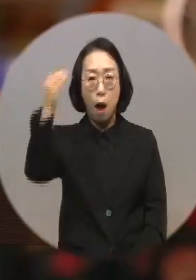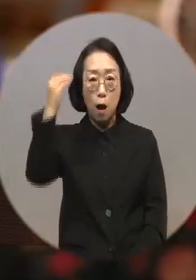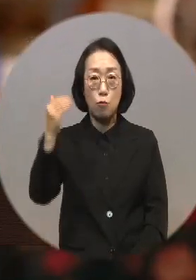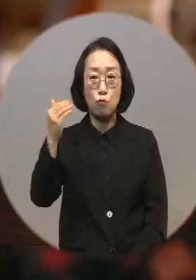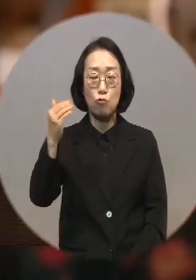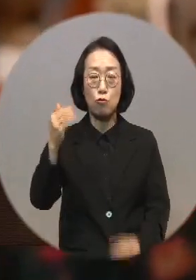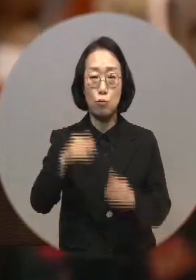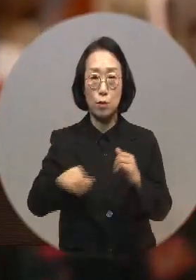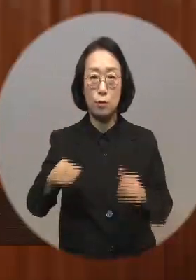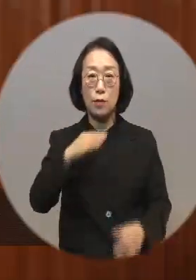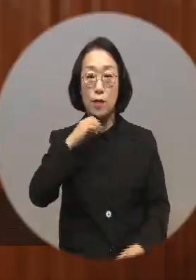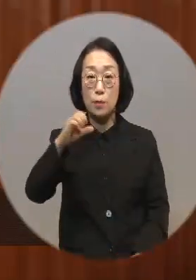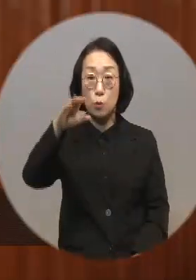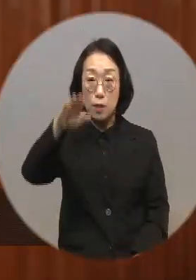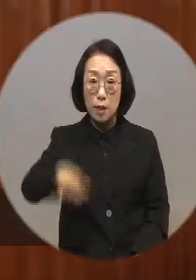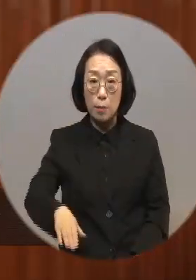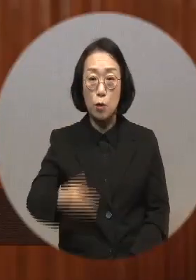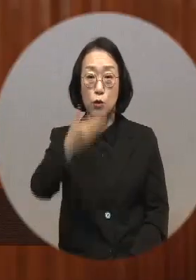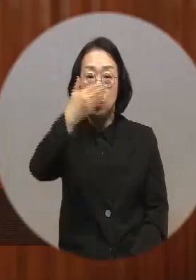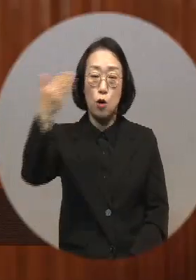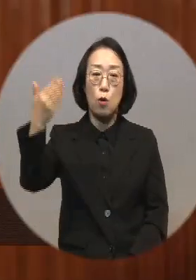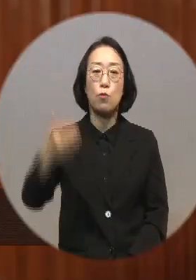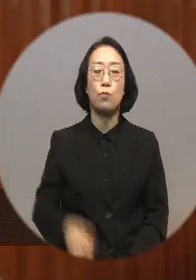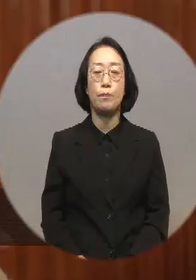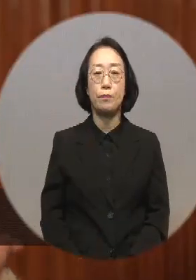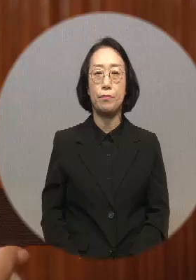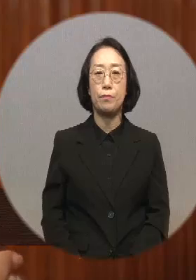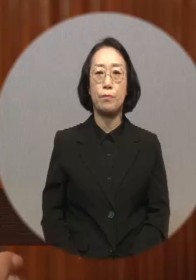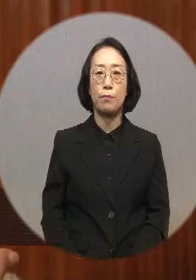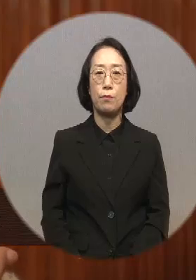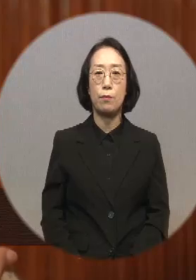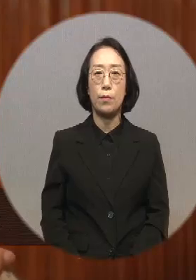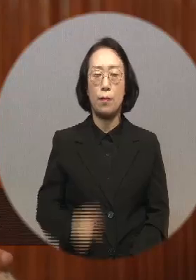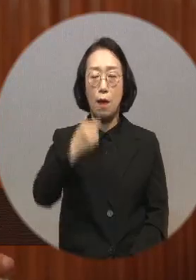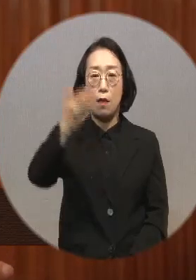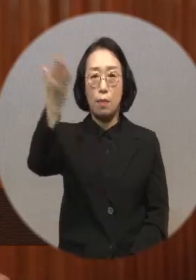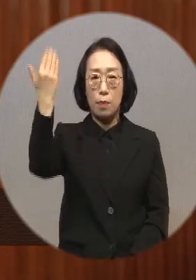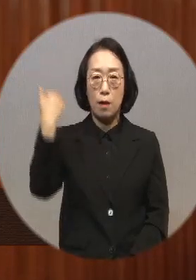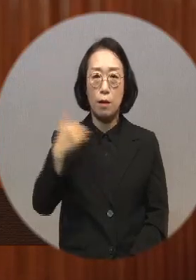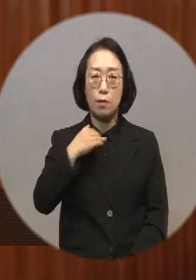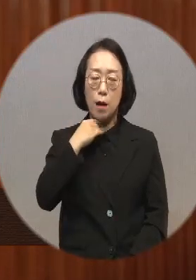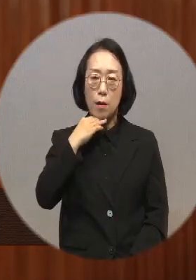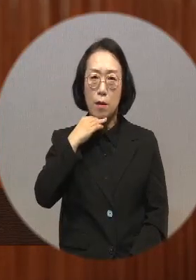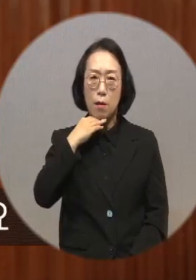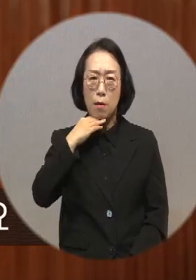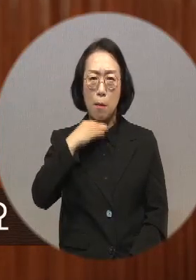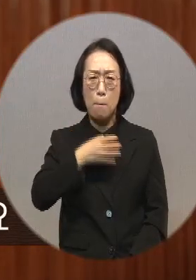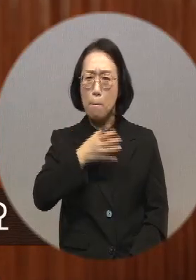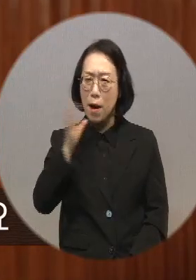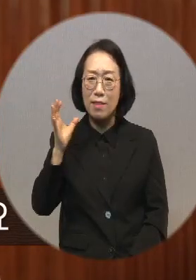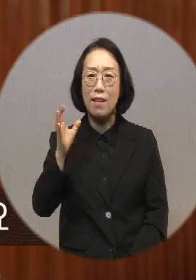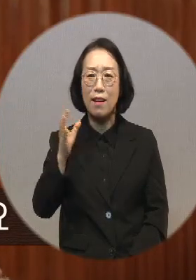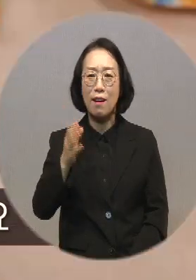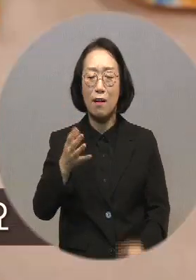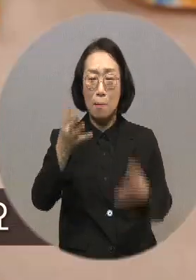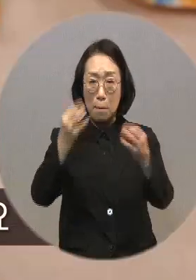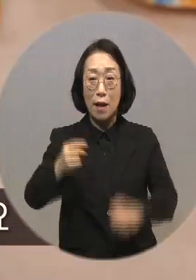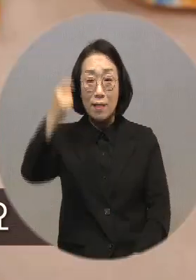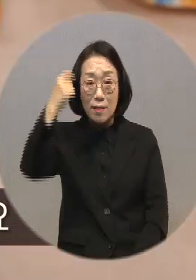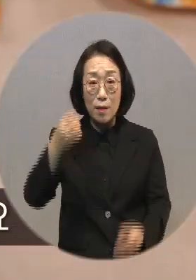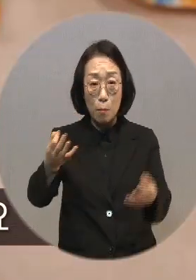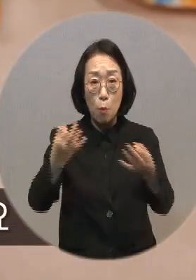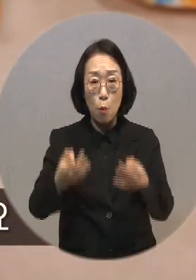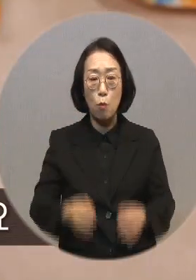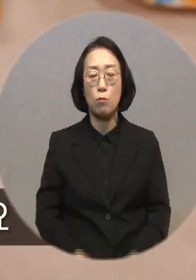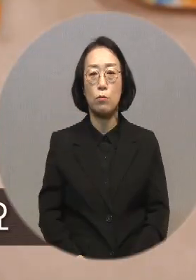편에 속한다는 거죠. 솔직히 말해서 옛날 같으면 제 나이가 웬만큼 좀 찼다 싶은 나이인데